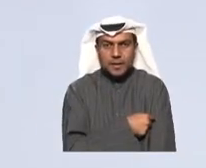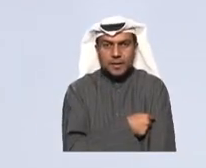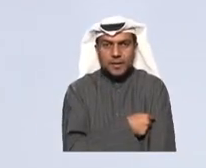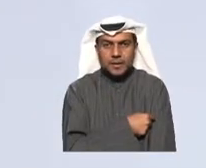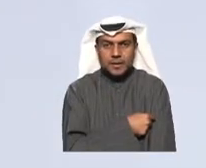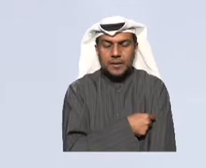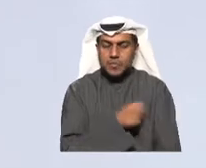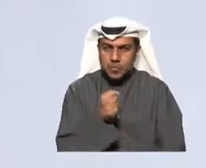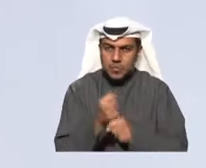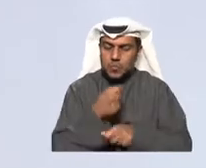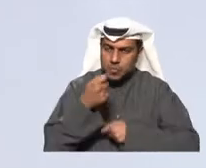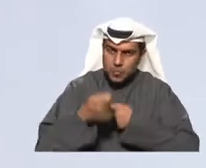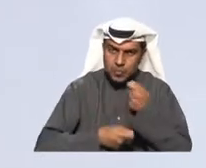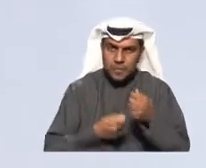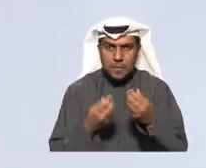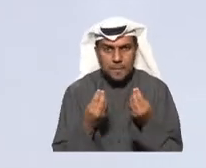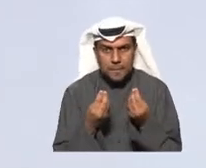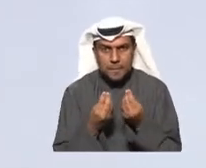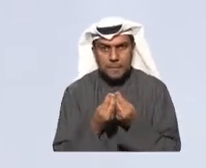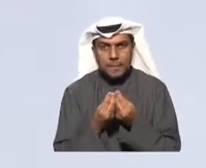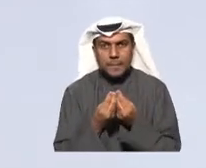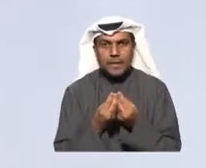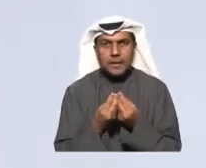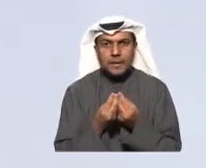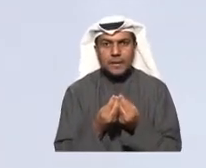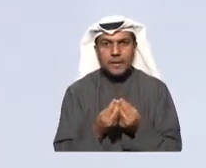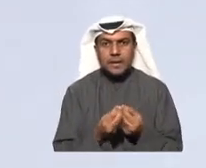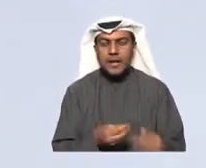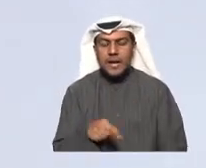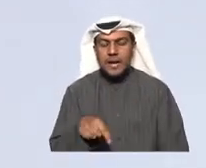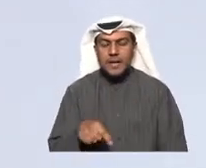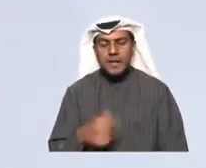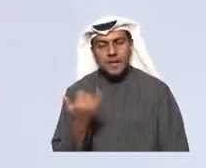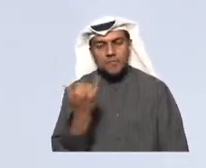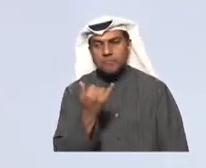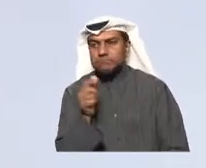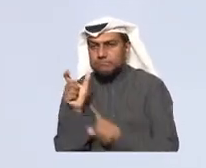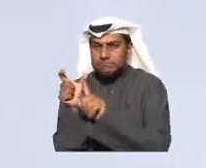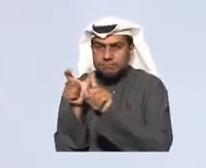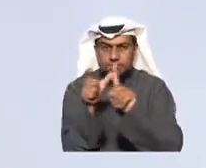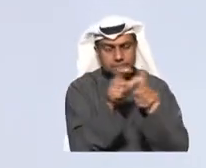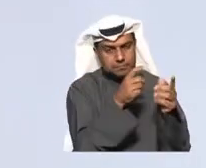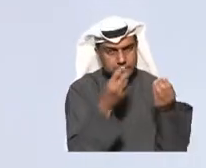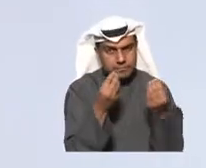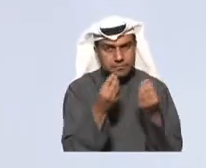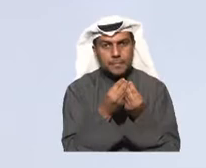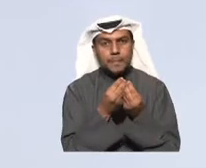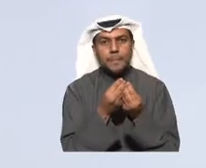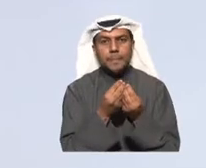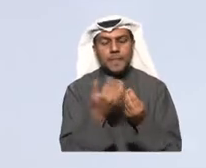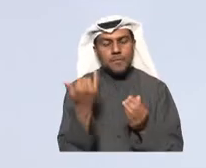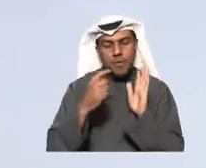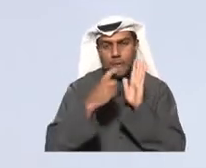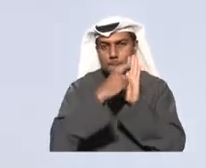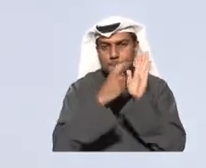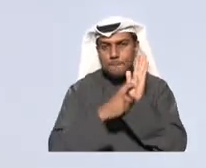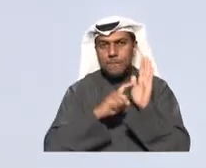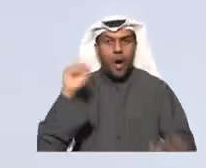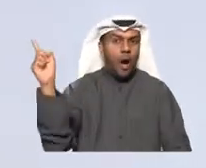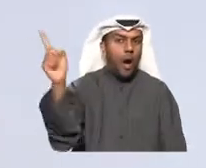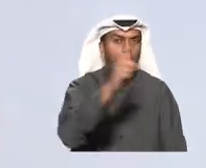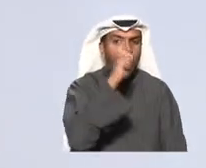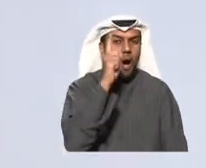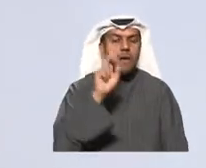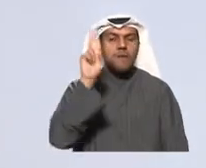ماضية قدما في تنشيط برامج الترصد الوقائي، وهو من البرامج التي توصي بها منظمة الصحة العالمية.